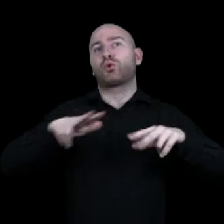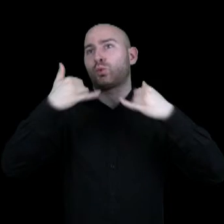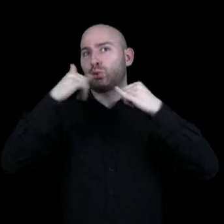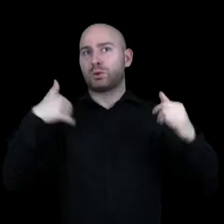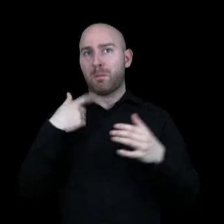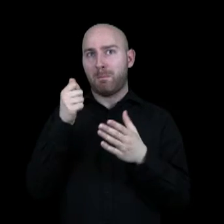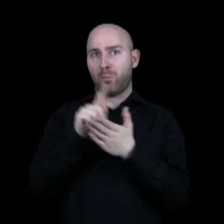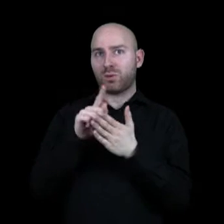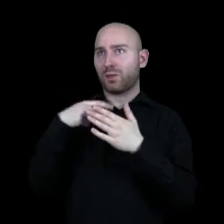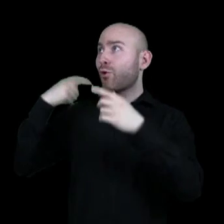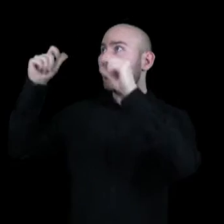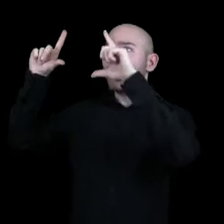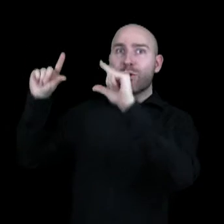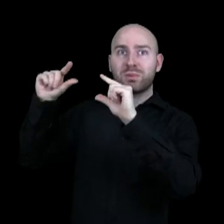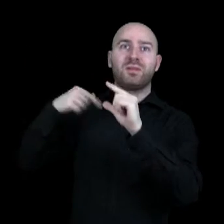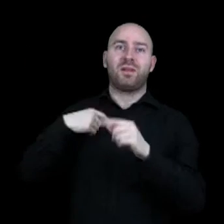Podatki obniżamy.